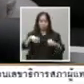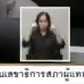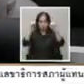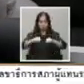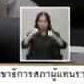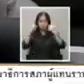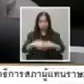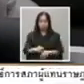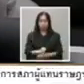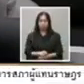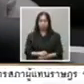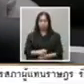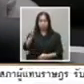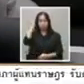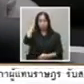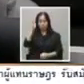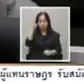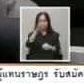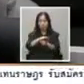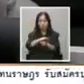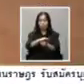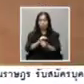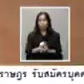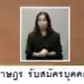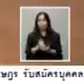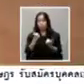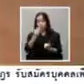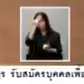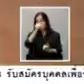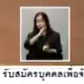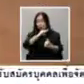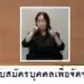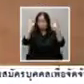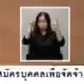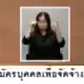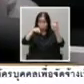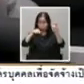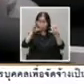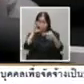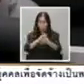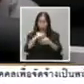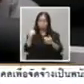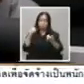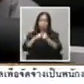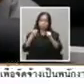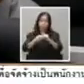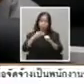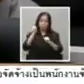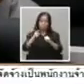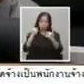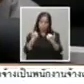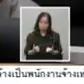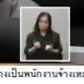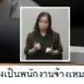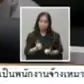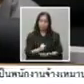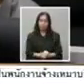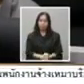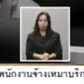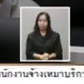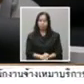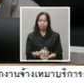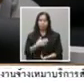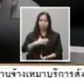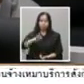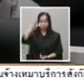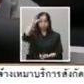ว่าจะไม่ให้มีการอภิปราย ท่านชินวรครับ เพราะถ้ามีการอภิปรายก็จะม ี ปัญหาเกิดขึ้นเหมือนเดี๋ยวนี้ครับท่านประธานครับผมจึ